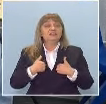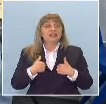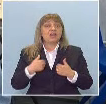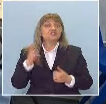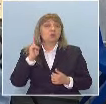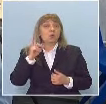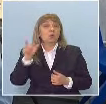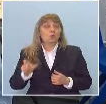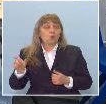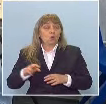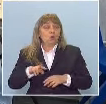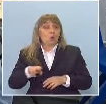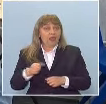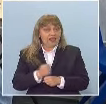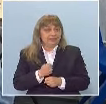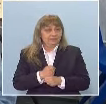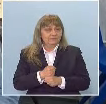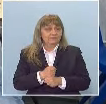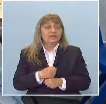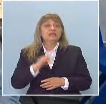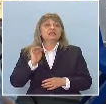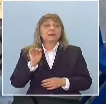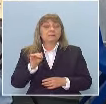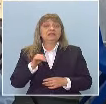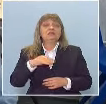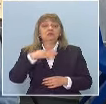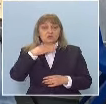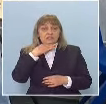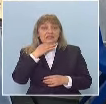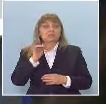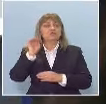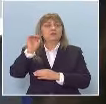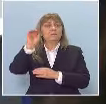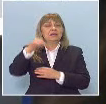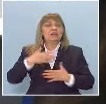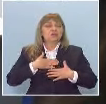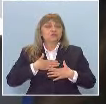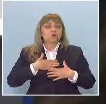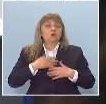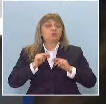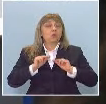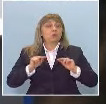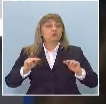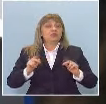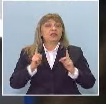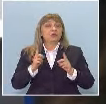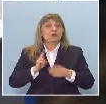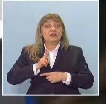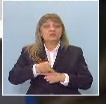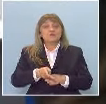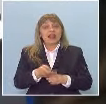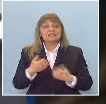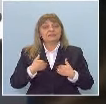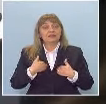колеги, така че да бъдат достатъчно напредничави в своето обучение, когато влязат при нашите ученици, тъй като те са готови да